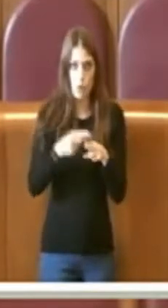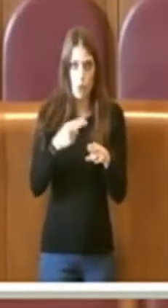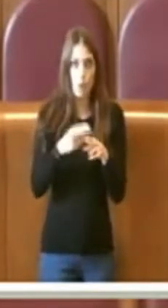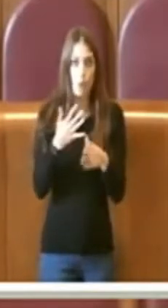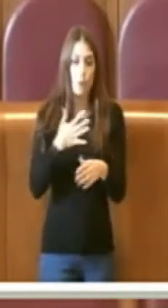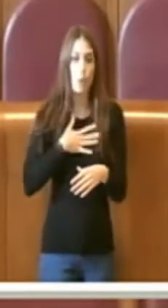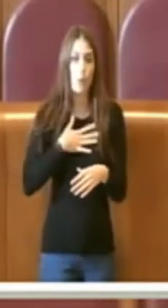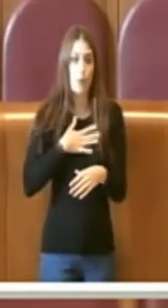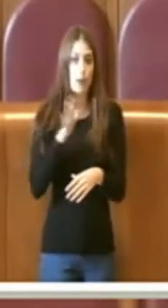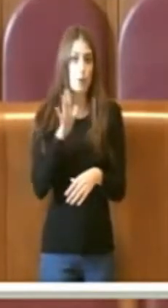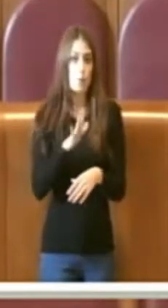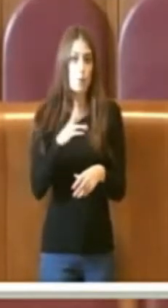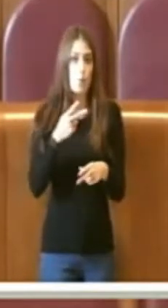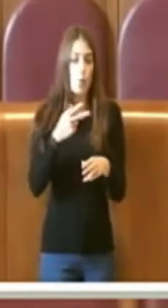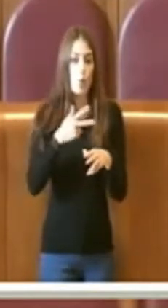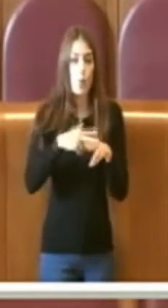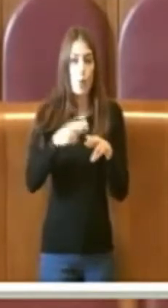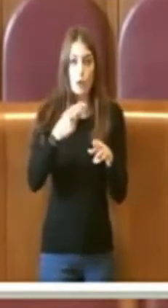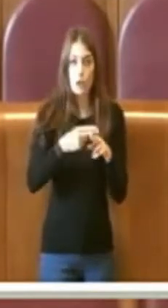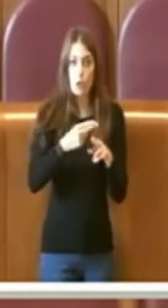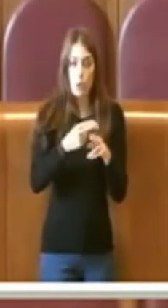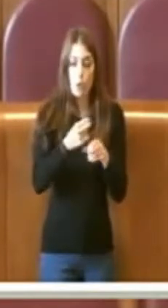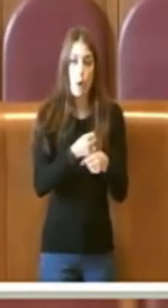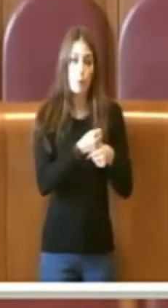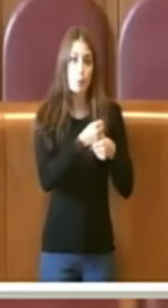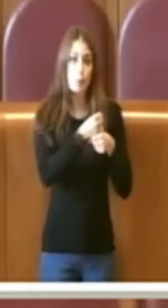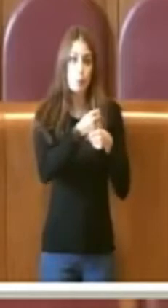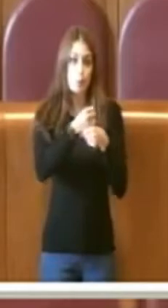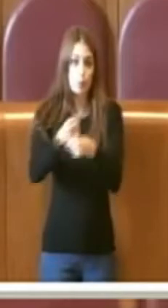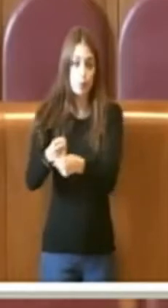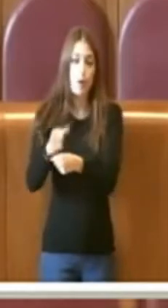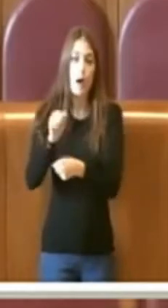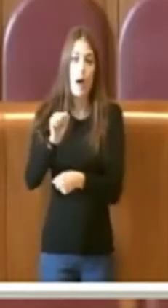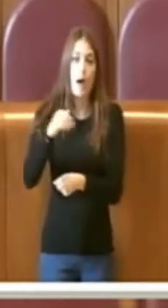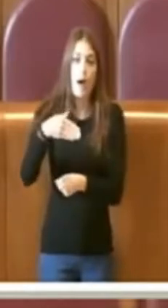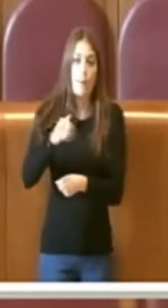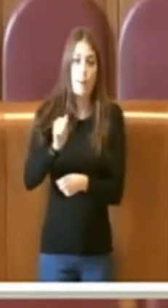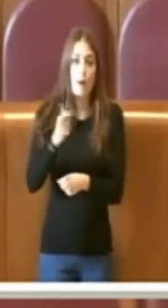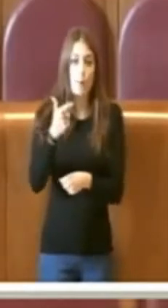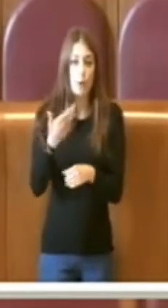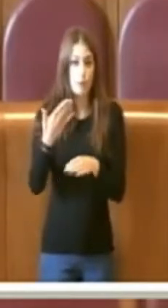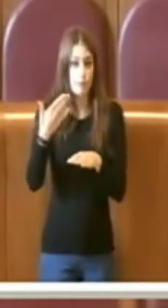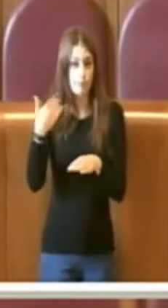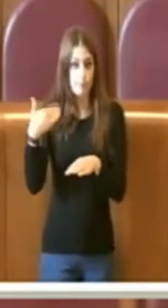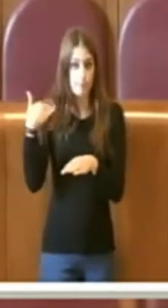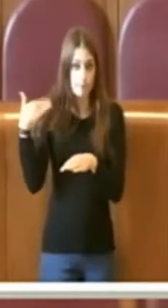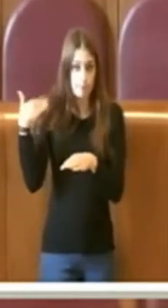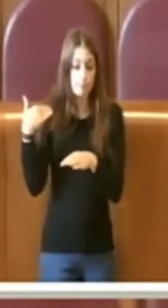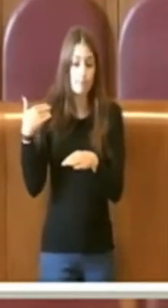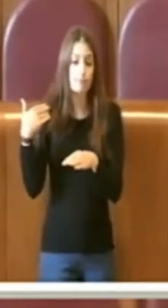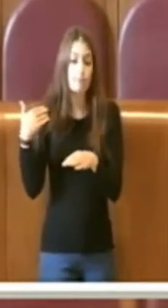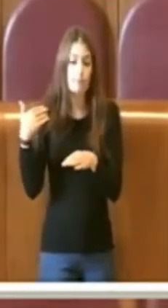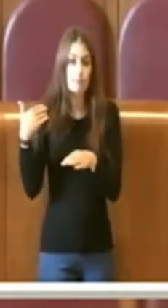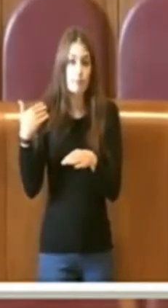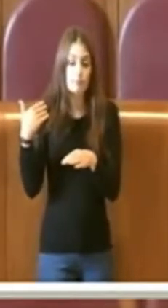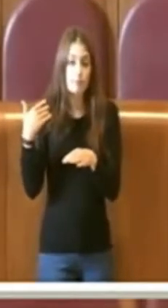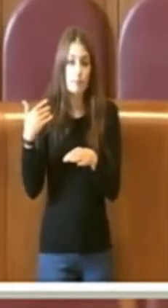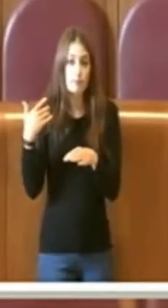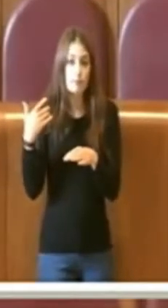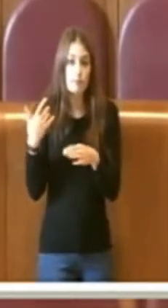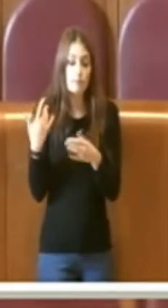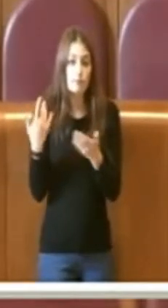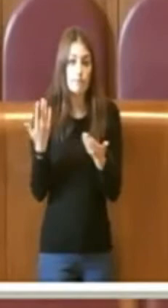di Roma, ad Ama. Perché negli anni precedenti, come